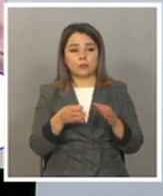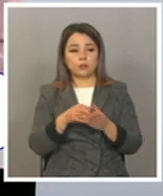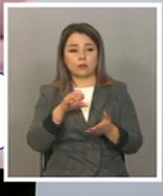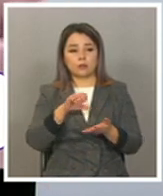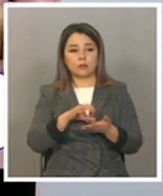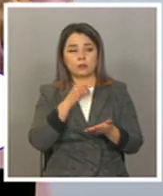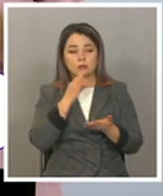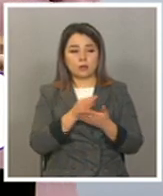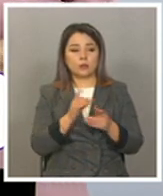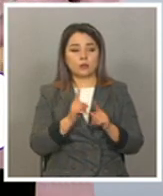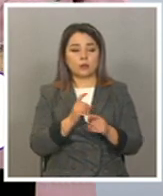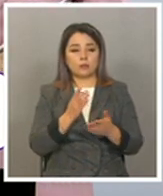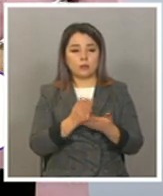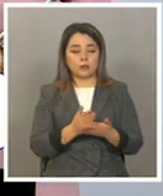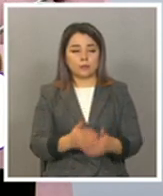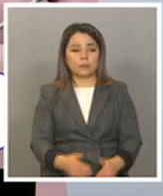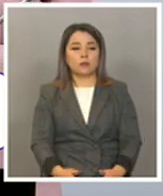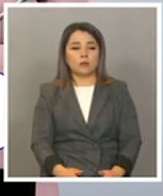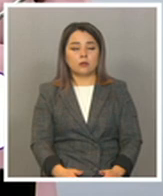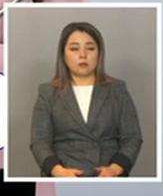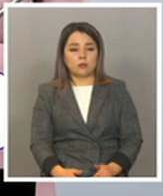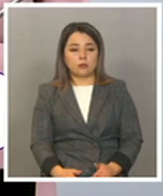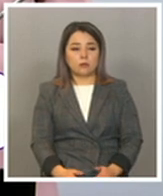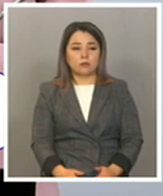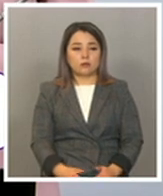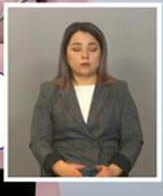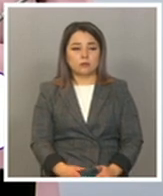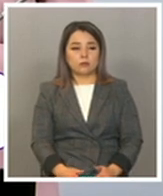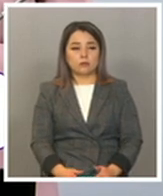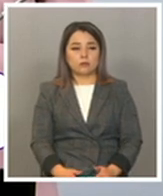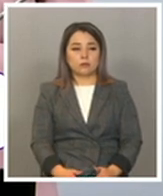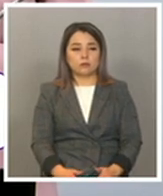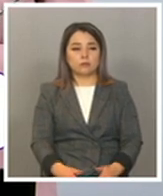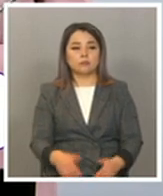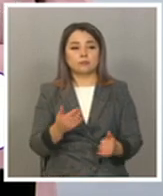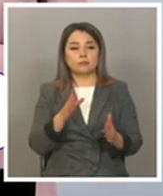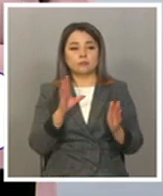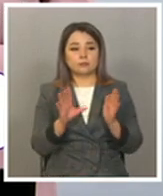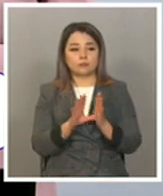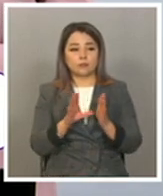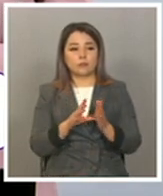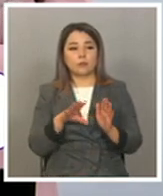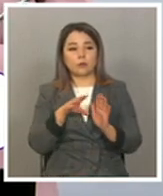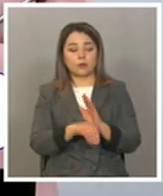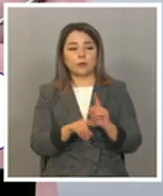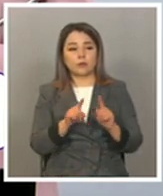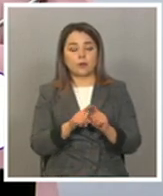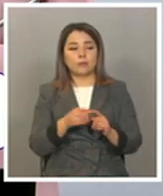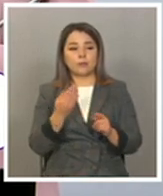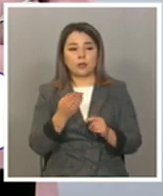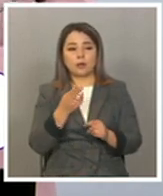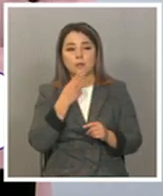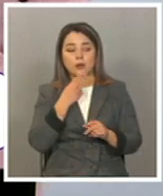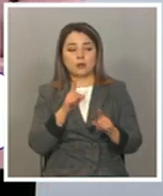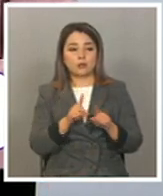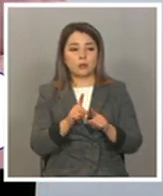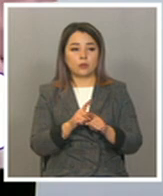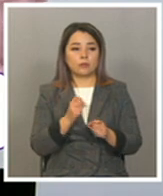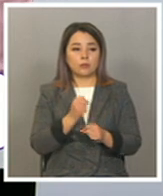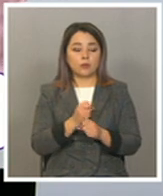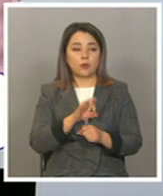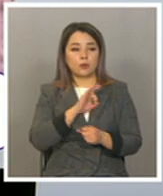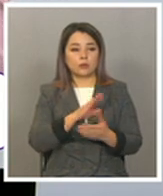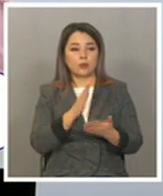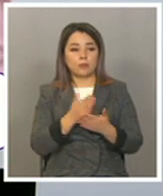болады. Литийдің өзінің тоқ өткізгіштік қасиетіне байланысты оны батареялар жасауда қолданатын болса,